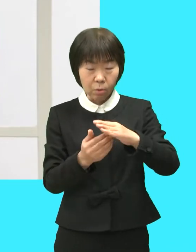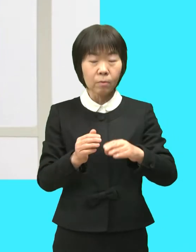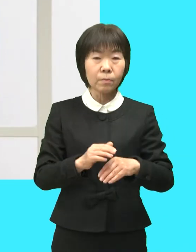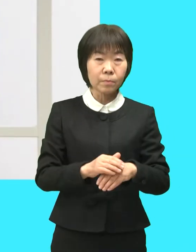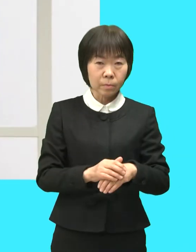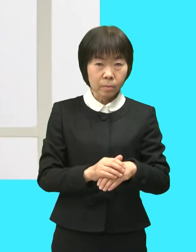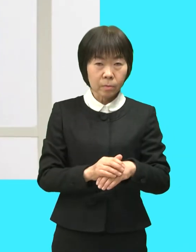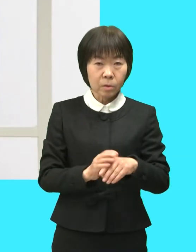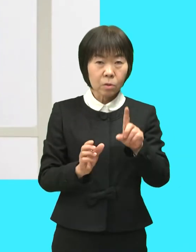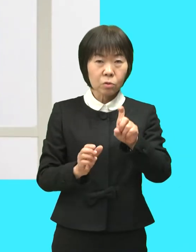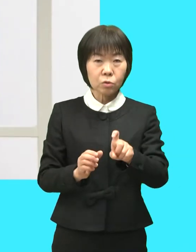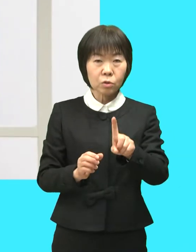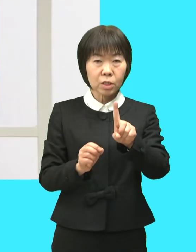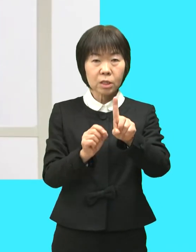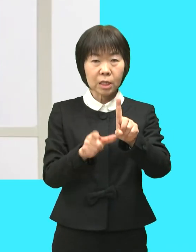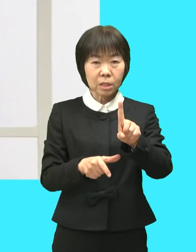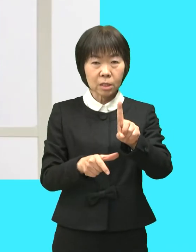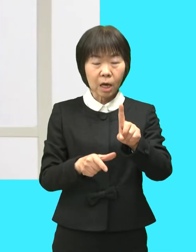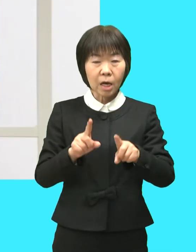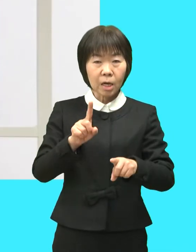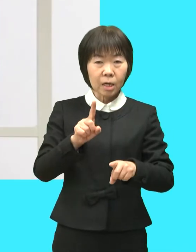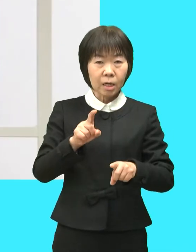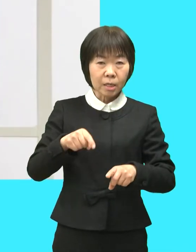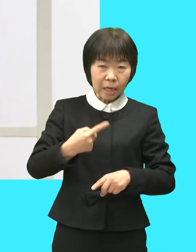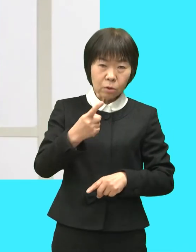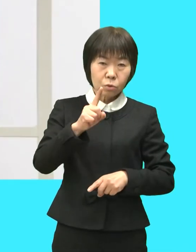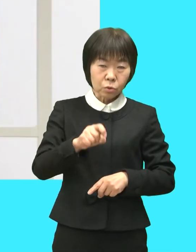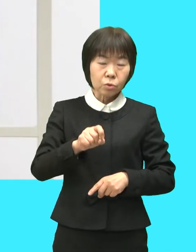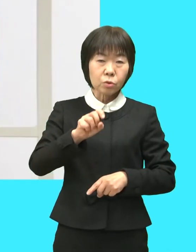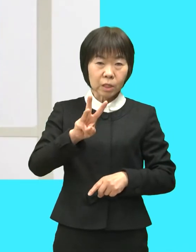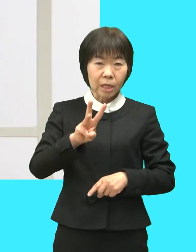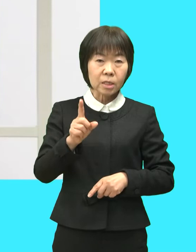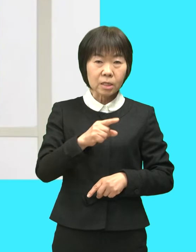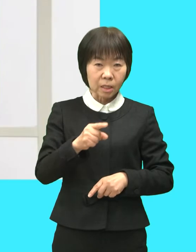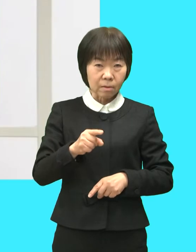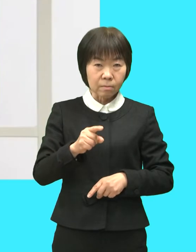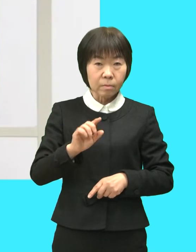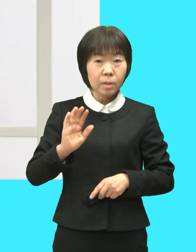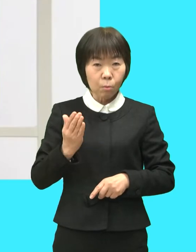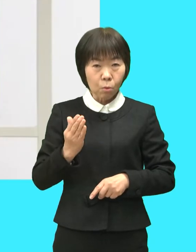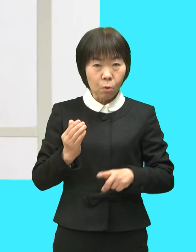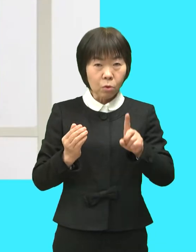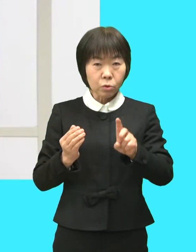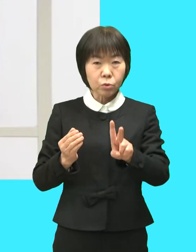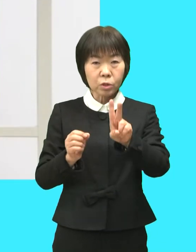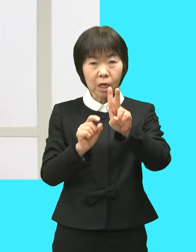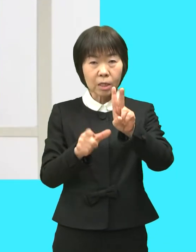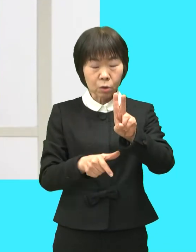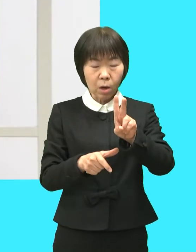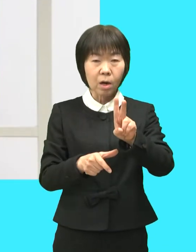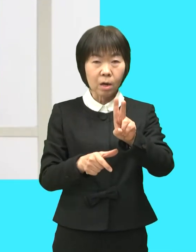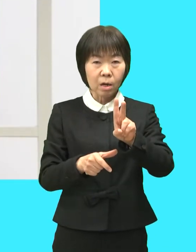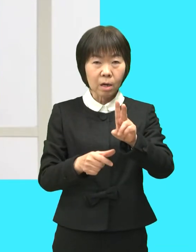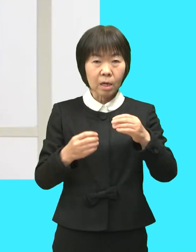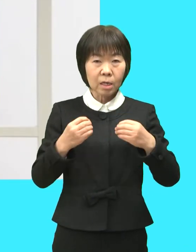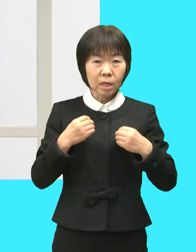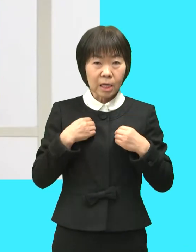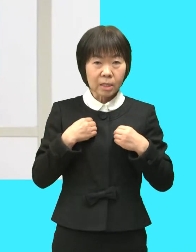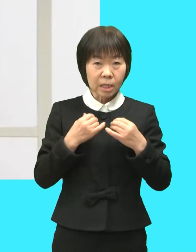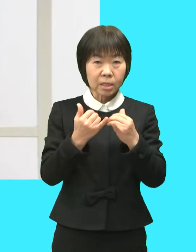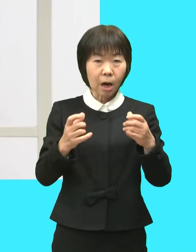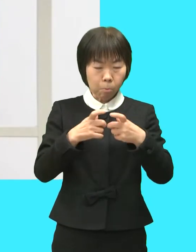そして11月が113名、しかし12月に至って感染者が急増しま